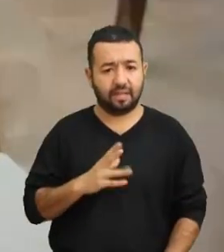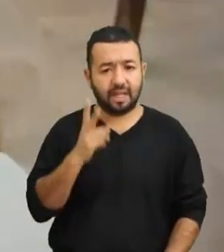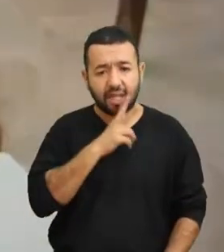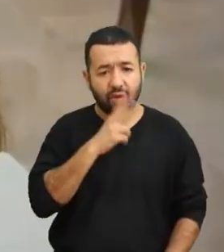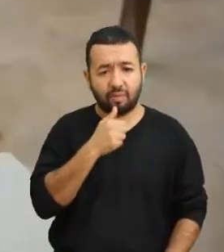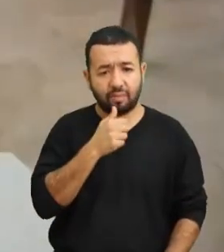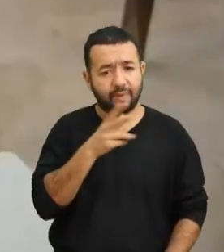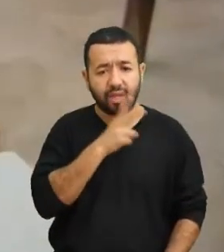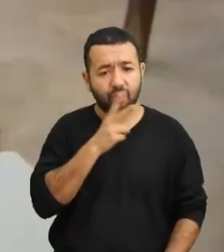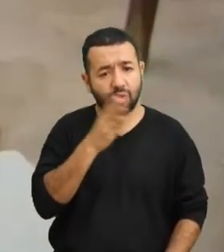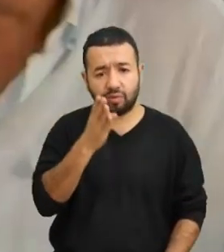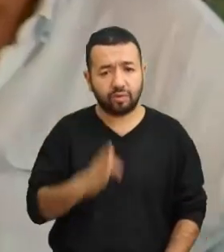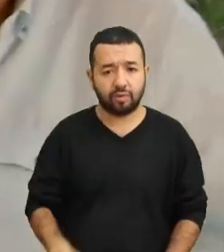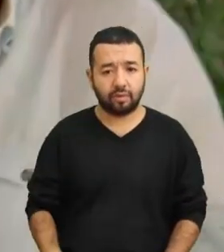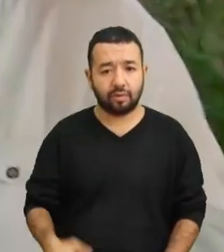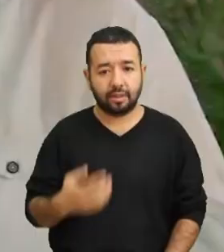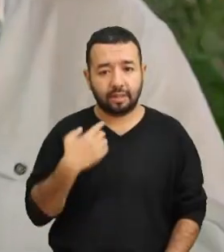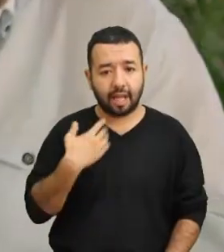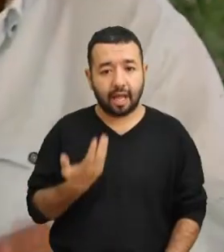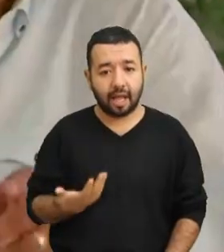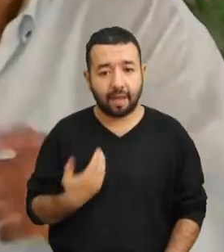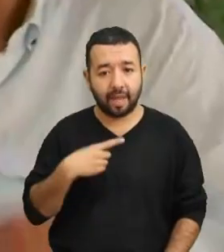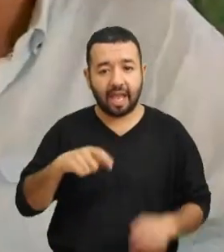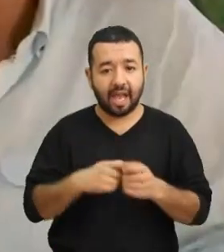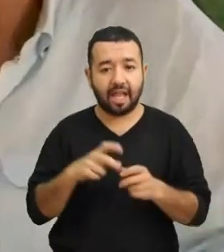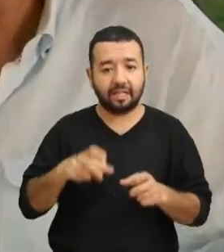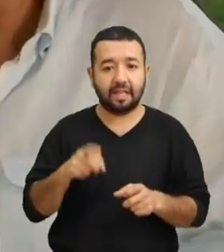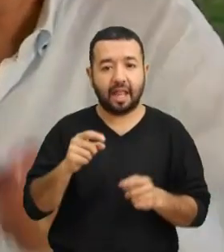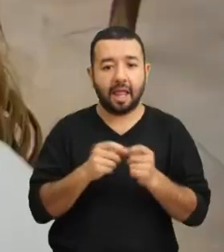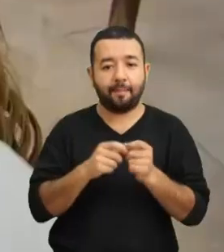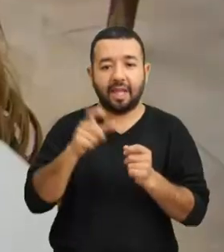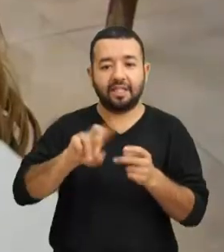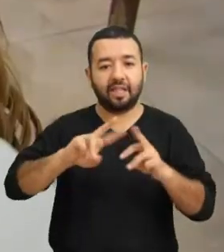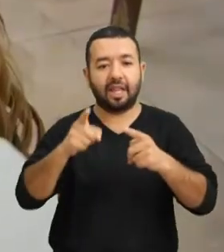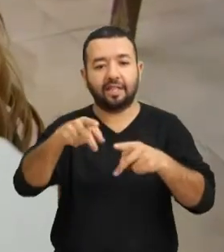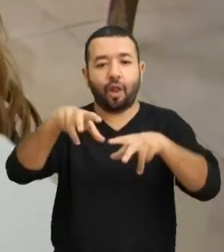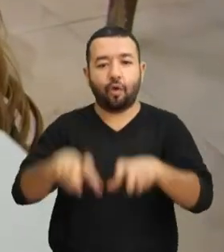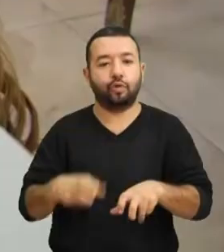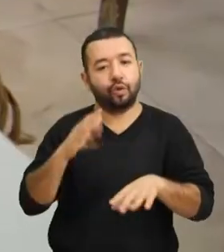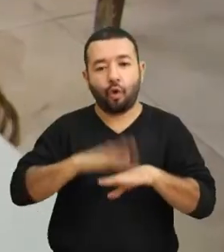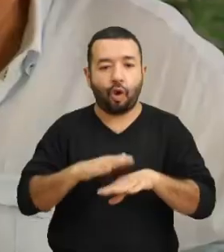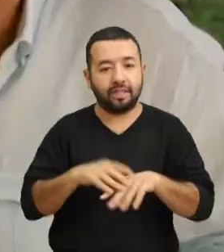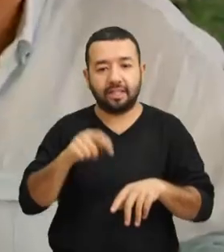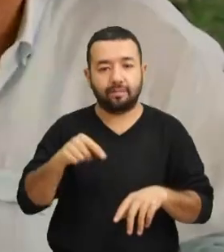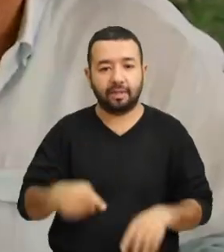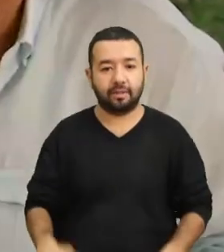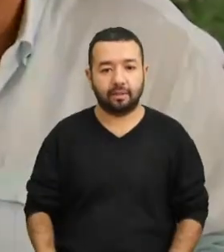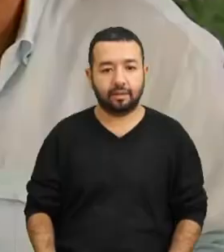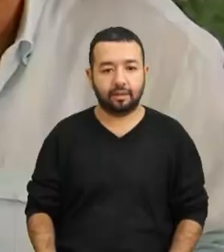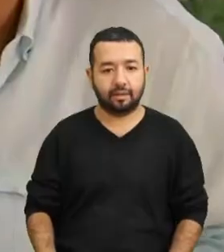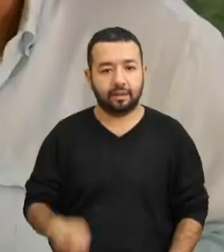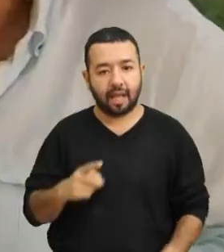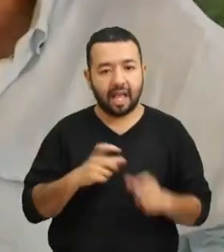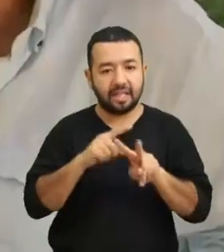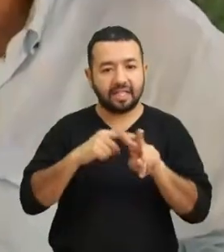gülüyorsun babişko? Niye gülüyorsun? Bana bak. Kırık sandalyeye Biricik yerine sen oturdun. Ne olacak şimdi? Sakın